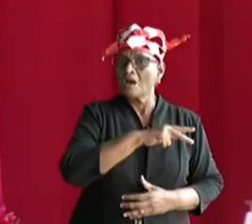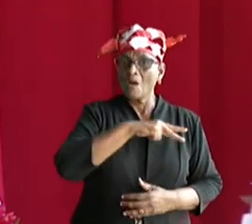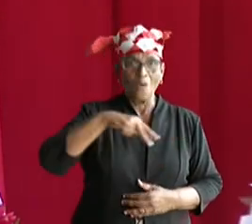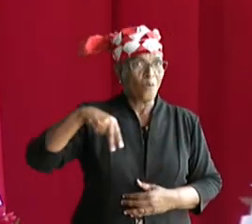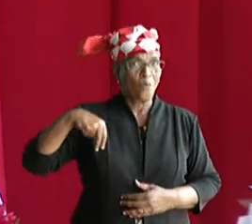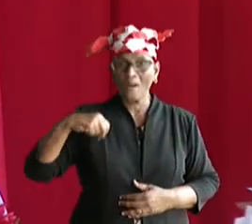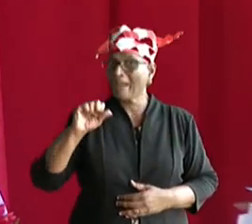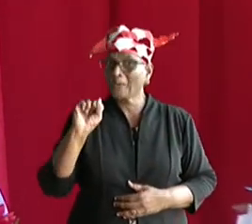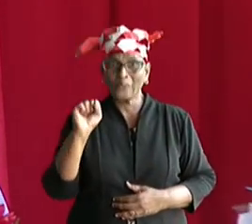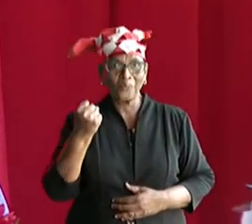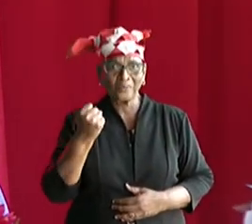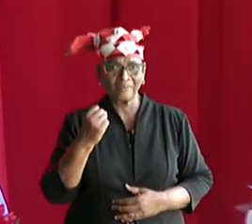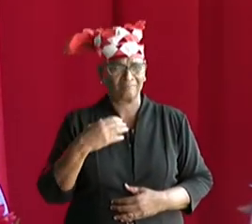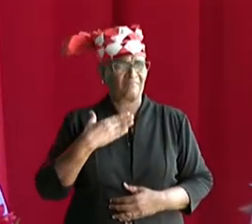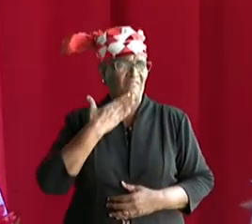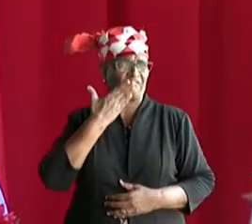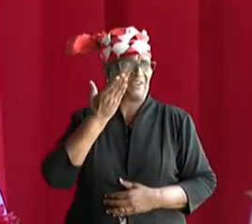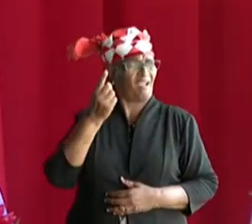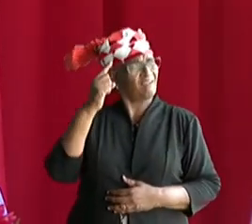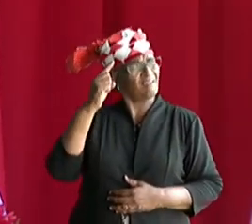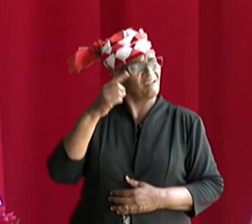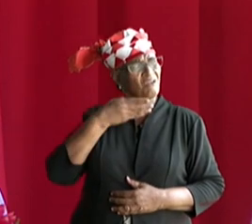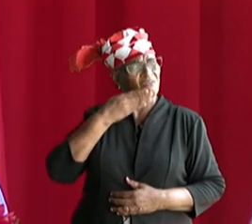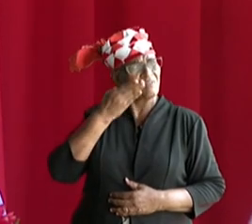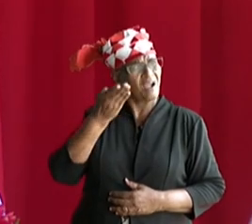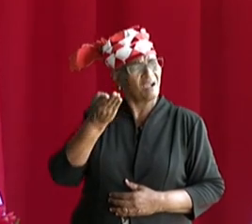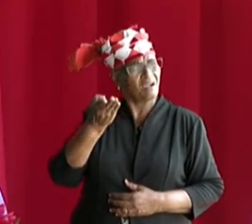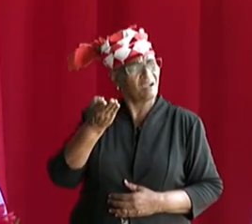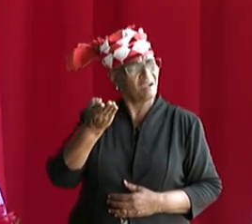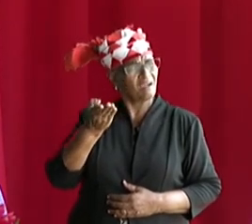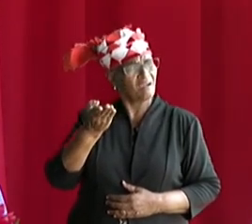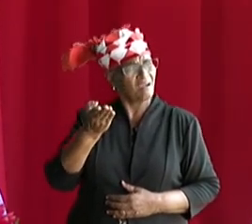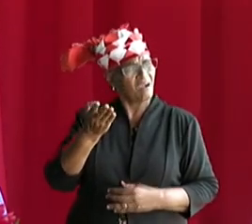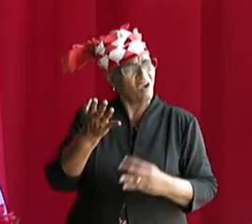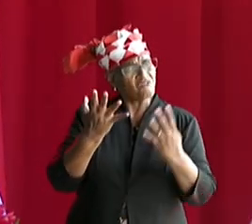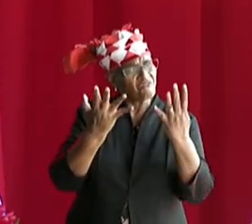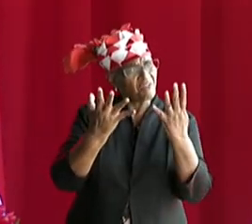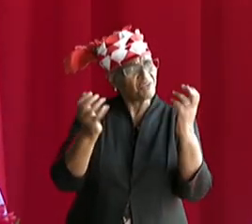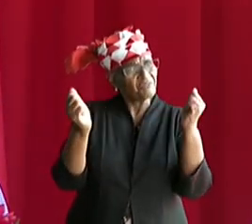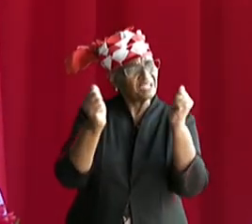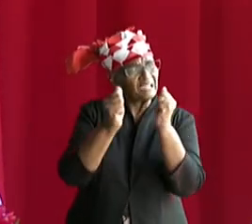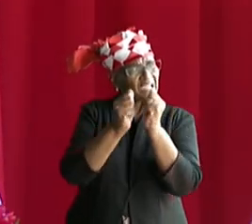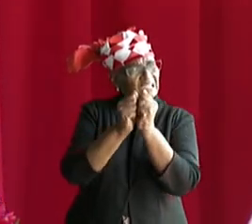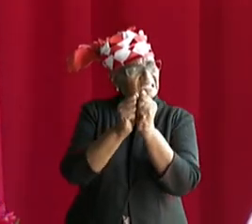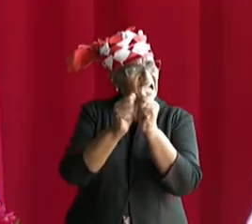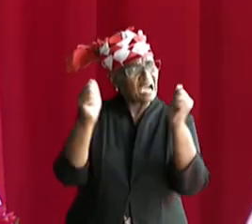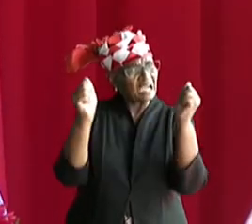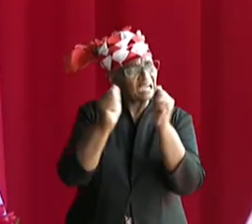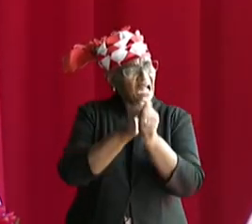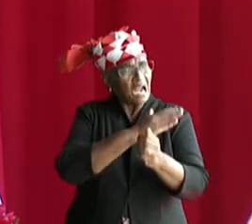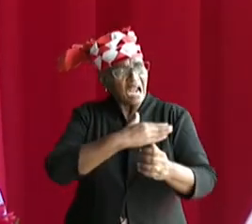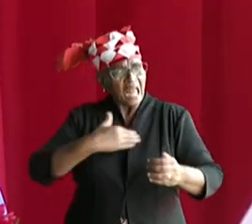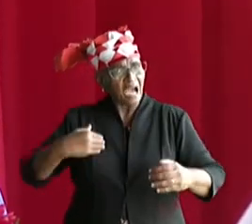dan ook de vraag stellen of 45 jaar lang genoeg is